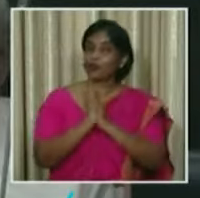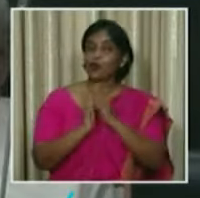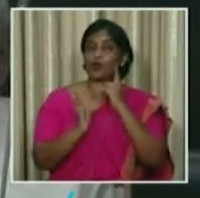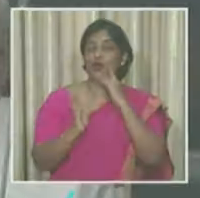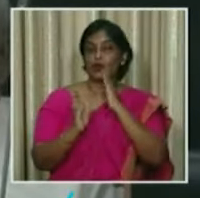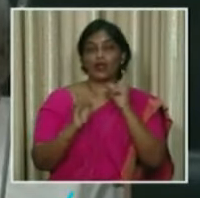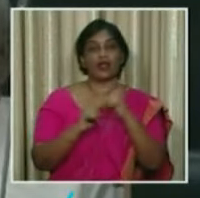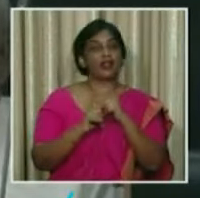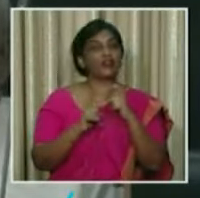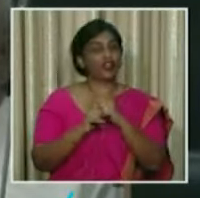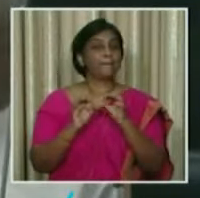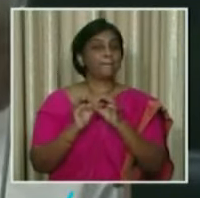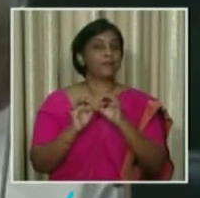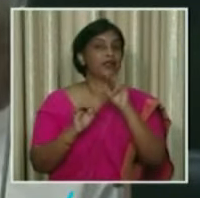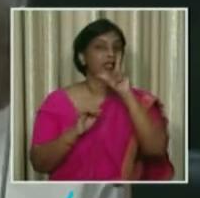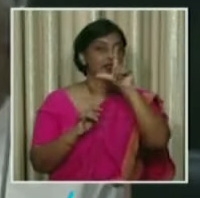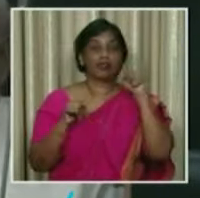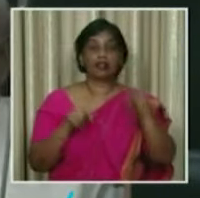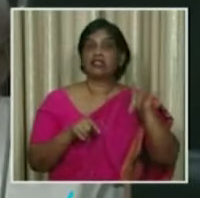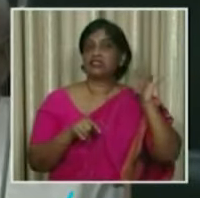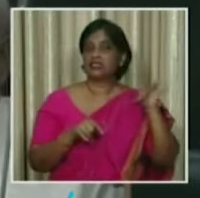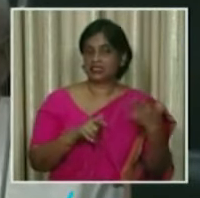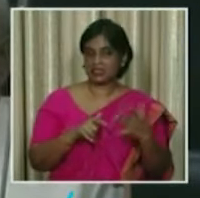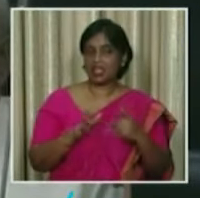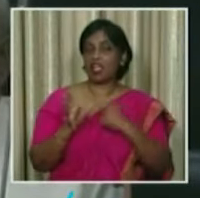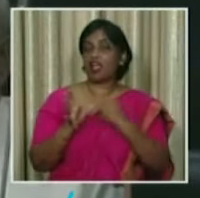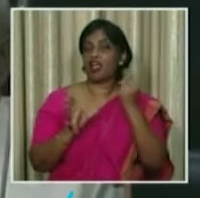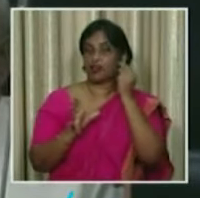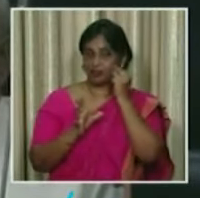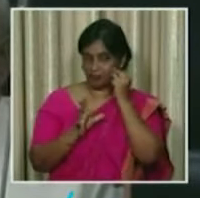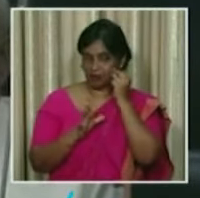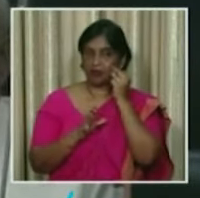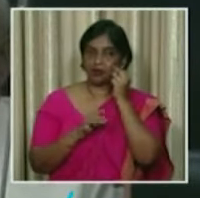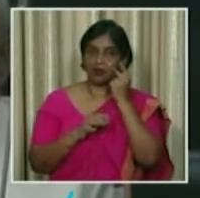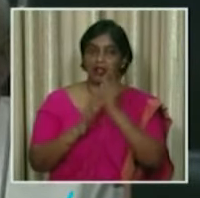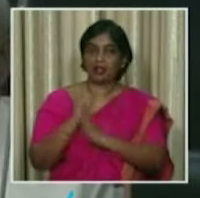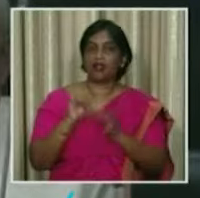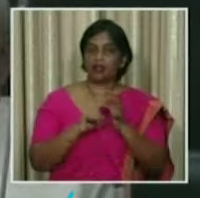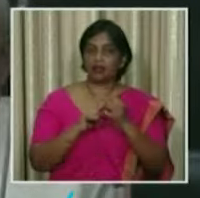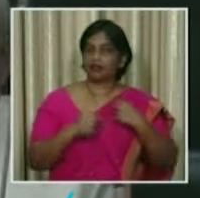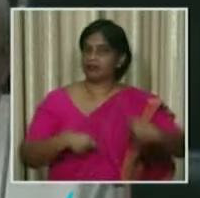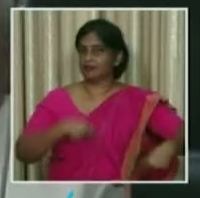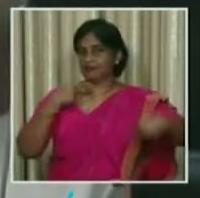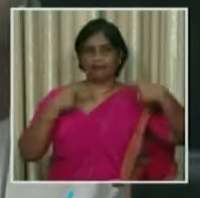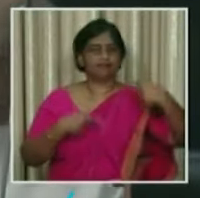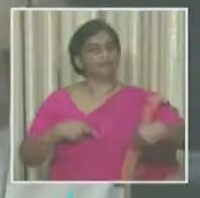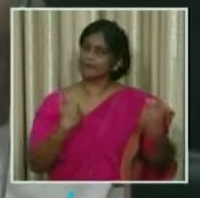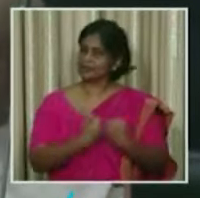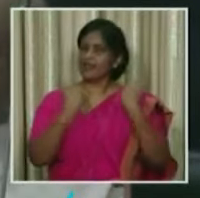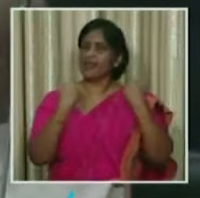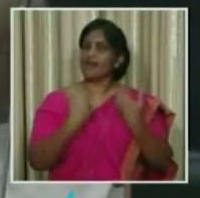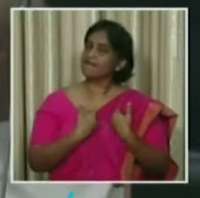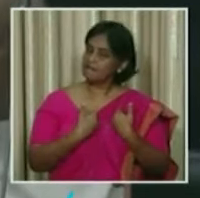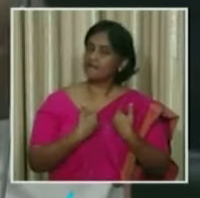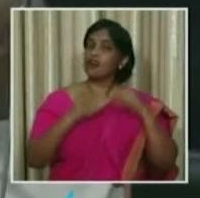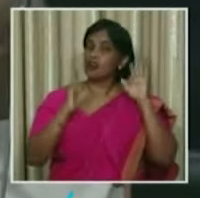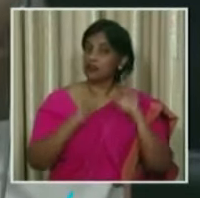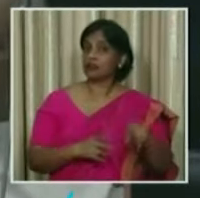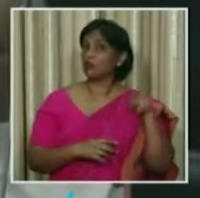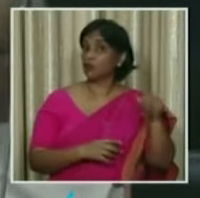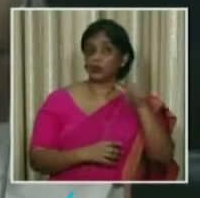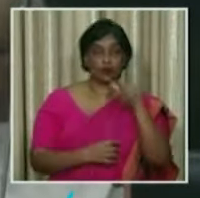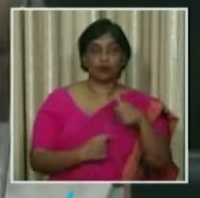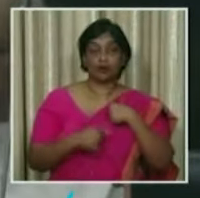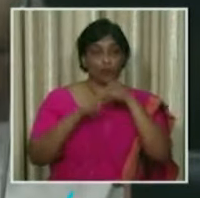ඩොලර් බිලියන 71යි දැන් 100යි. අනුර කුමාර දිසානායක මන්ත්‍රීතුමා සමග අපි වාද විවාද කළා තියෙනවා. හැබැයි එතුමා කවදාවත්